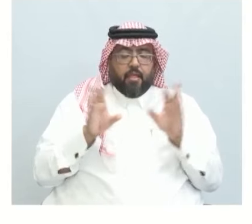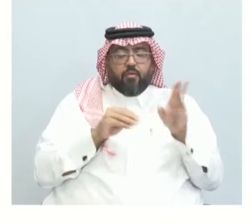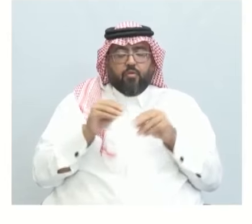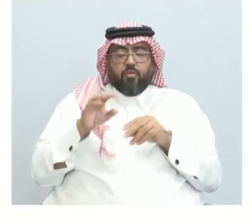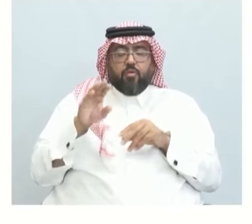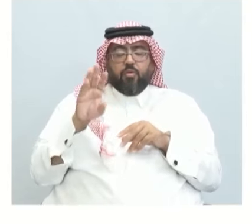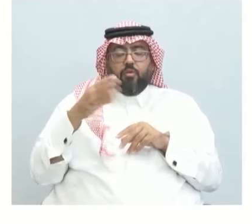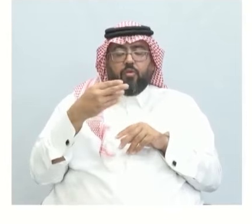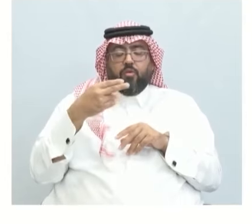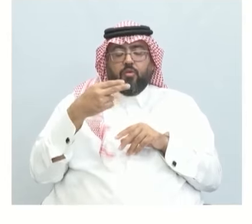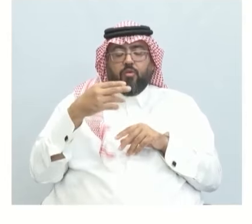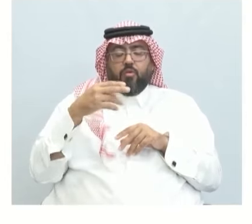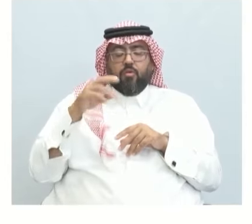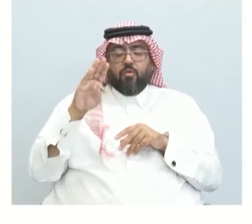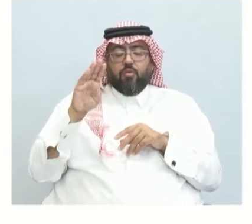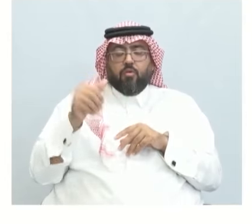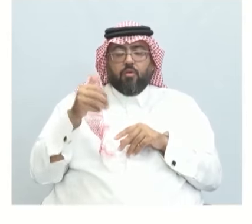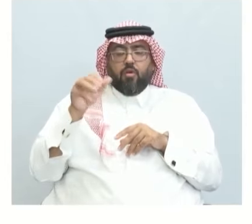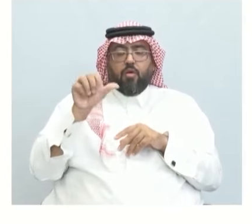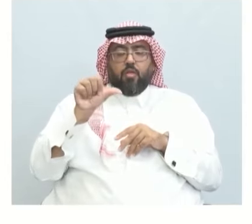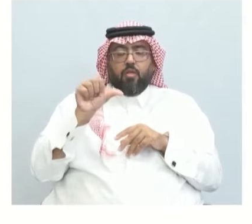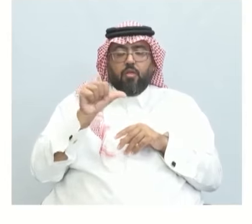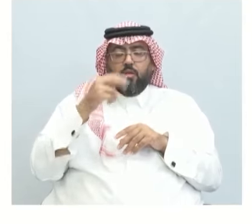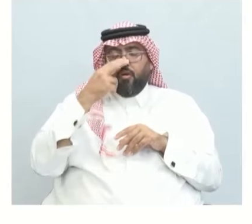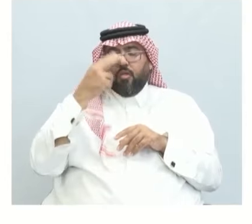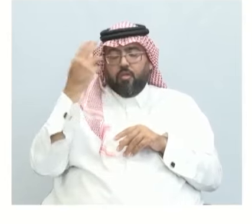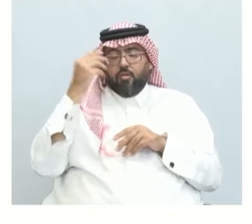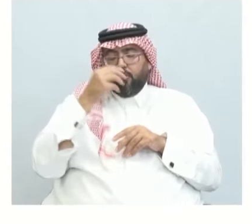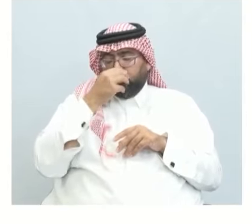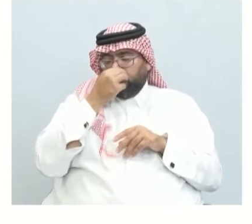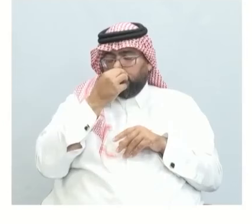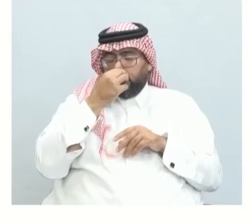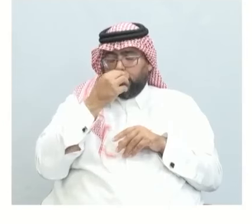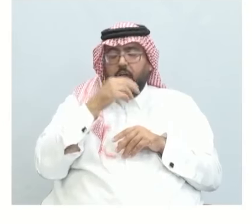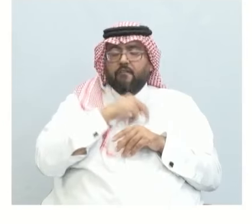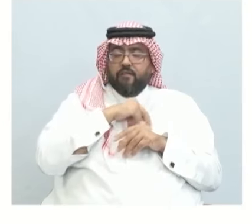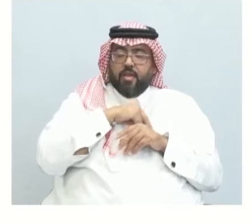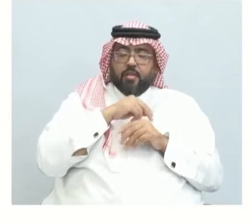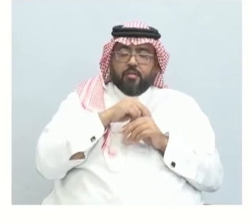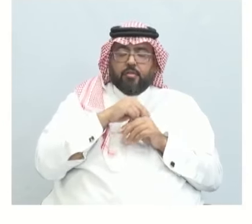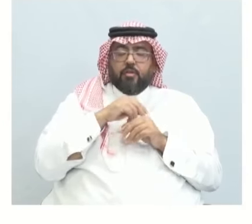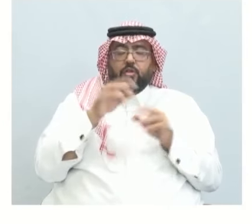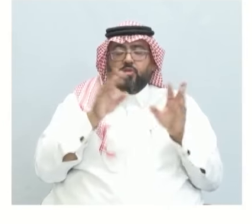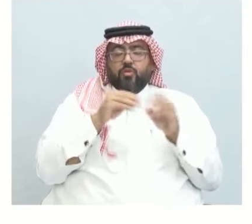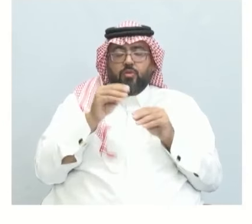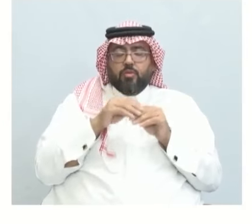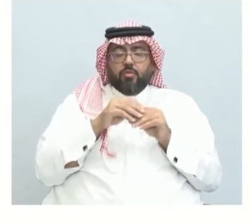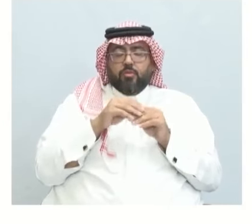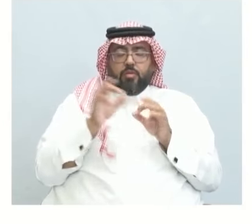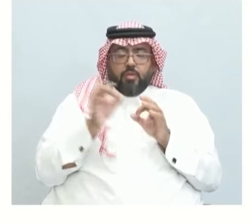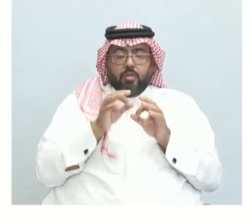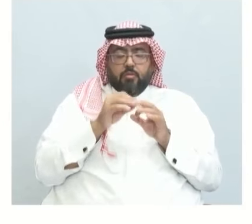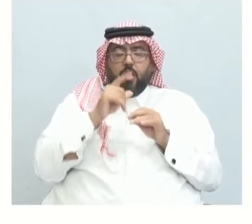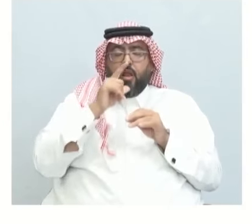عكاظ هذه اسواق العرب كانت في العصر الجاهلي ولعل من فوائد هذه الاسواق تقريب